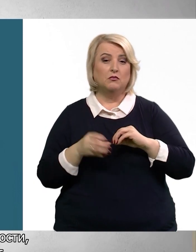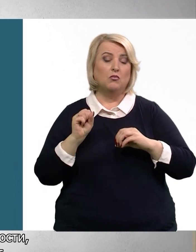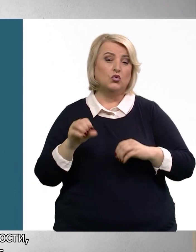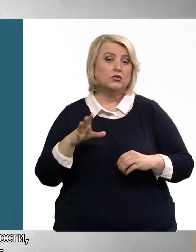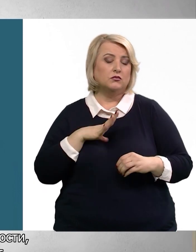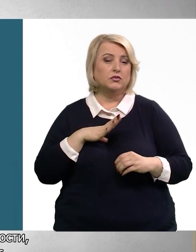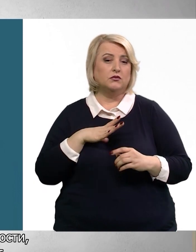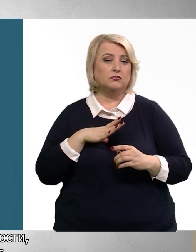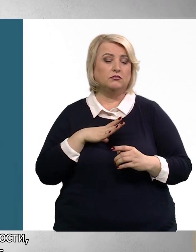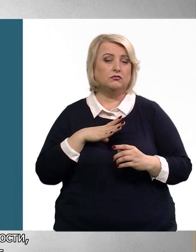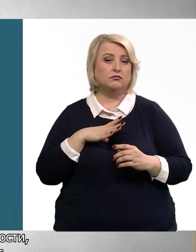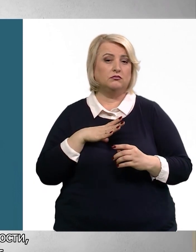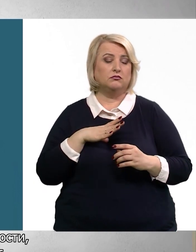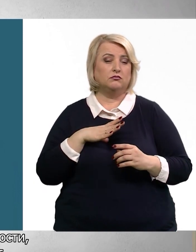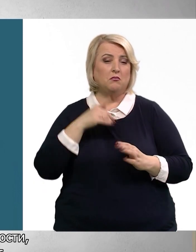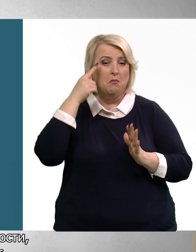responsabilă, cred că atunci